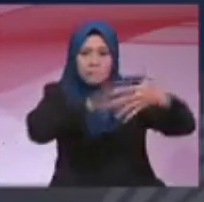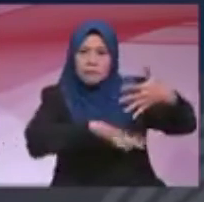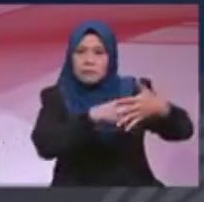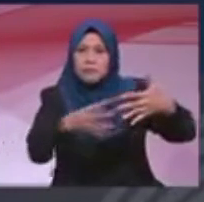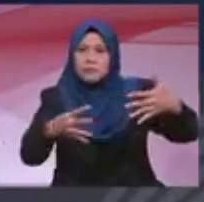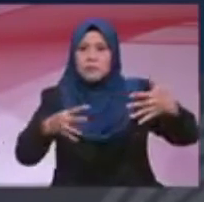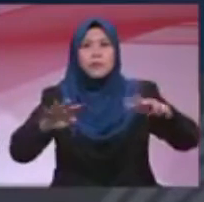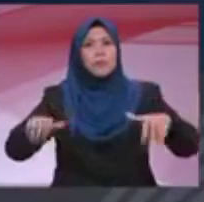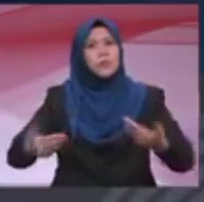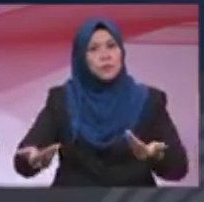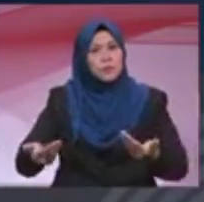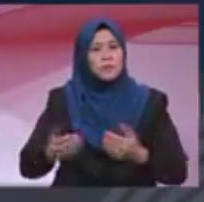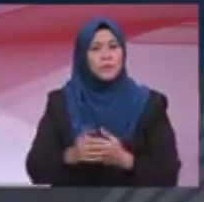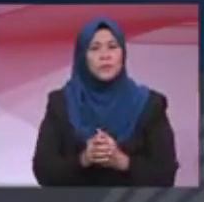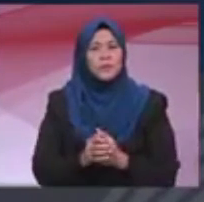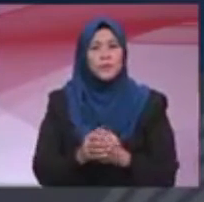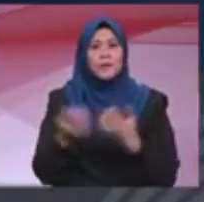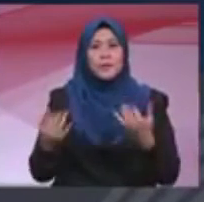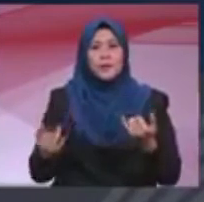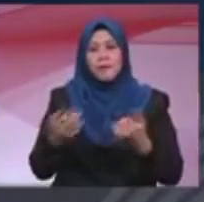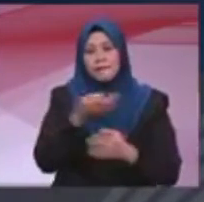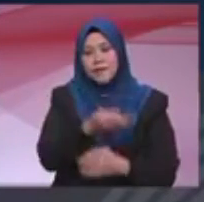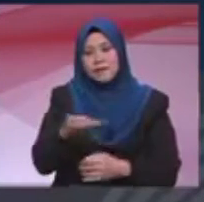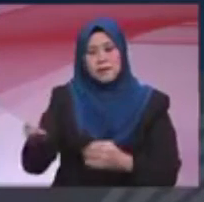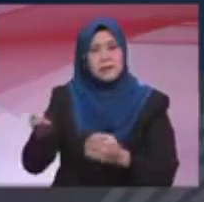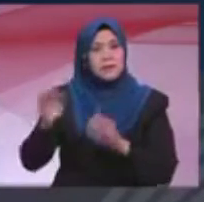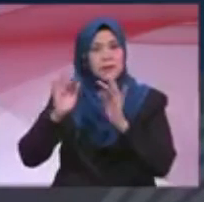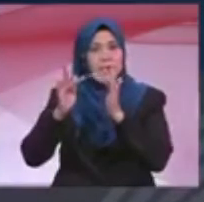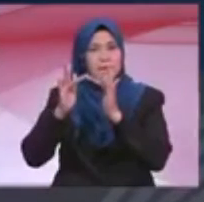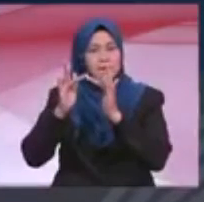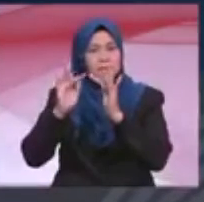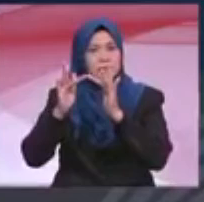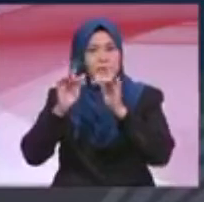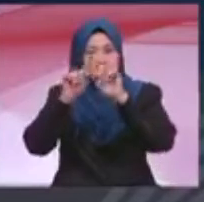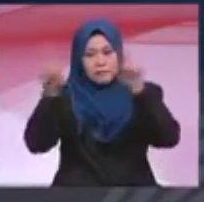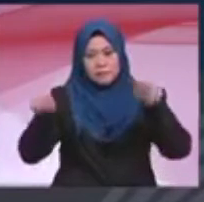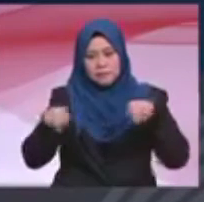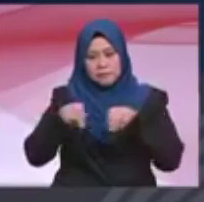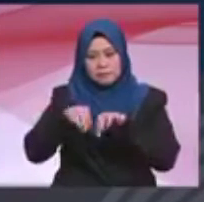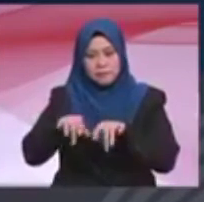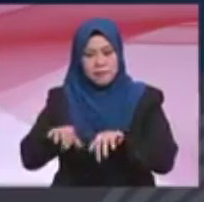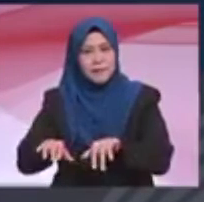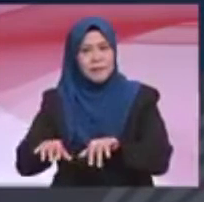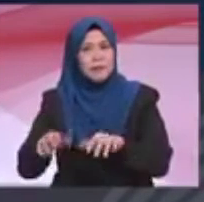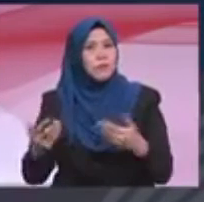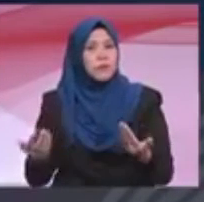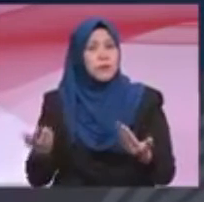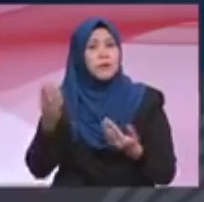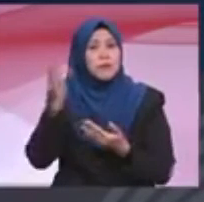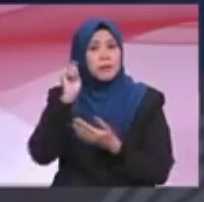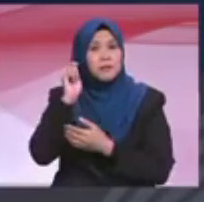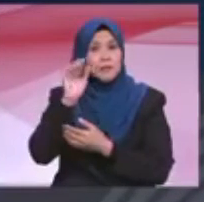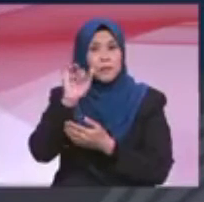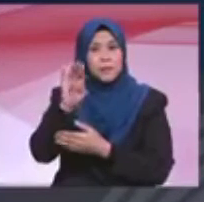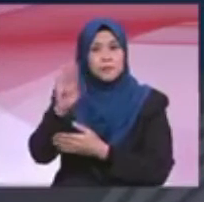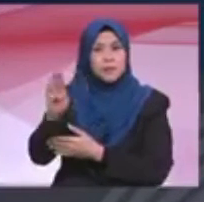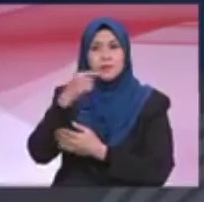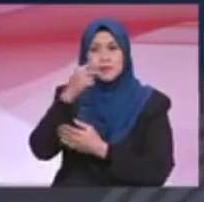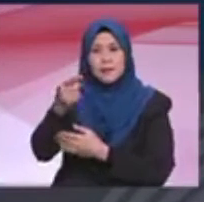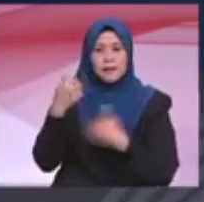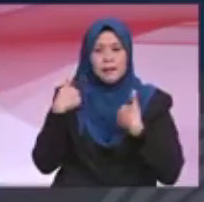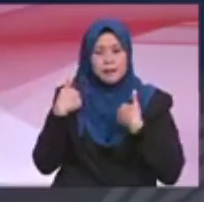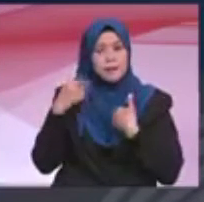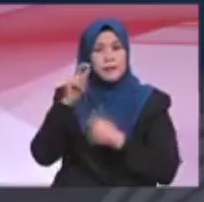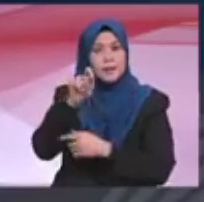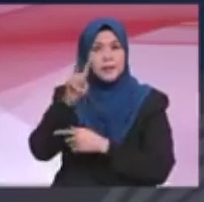Yang kedua, mengenai dengan infra dan fasiliti akses internet. Ada yang YB Menteri katakan akan memperkasakan TV